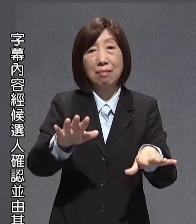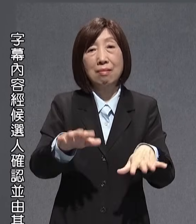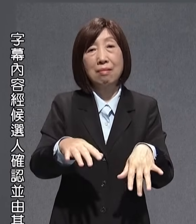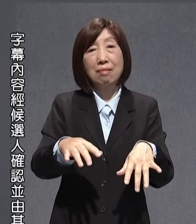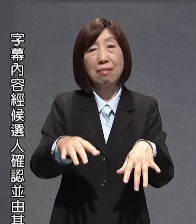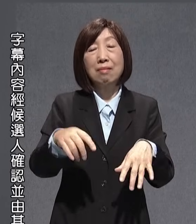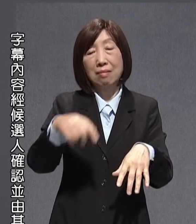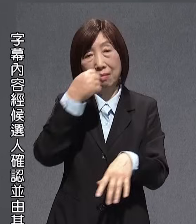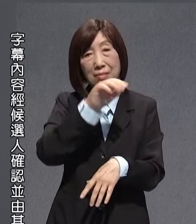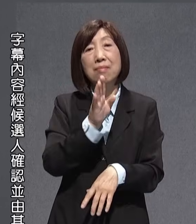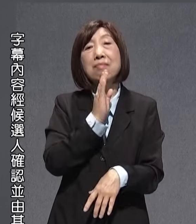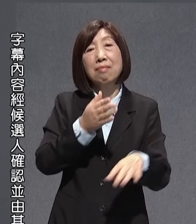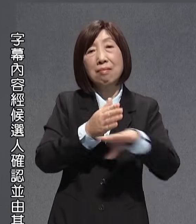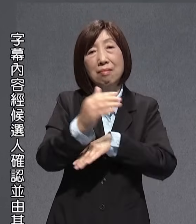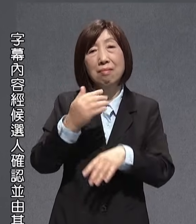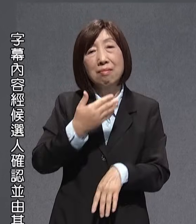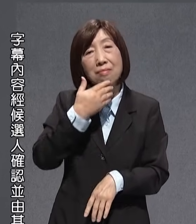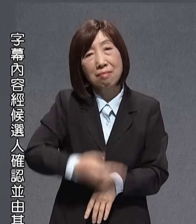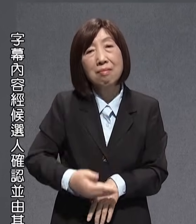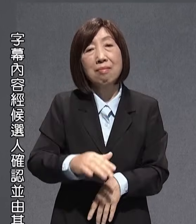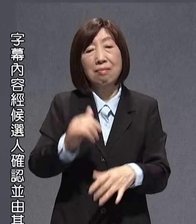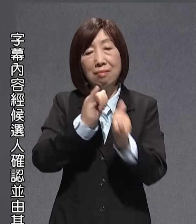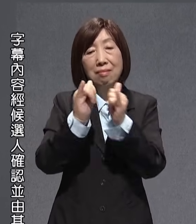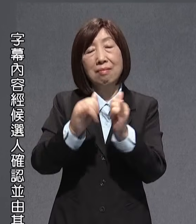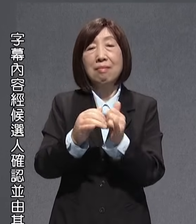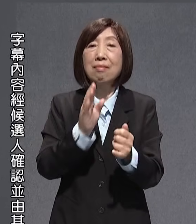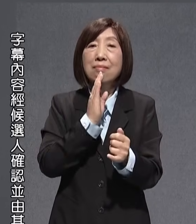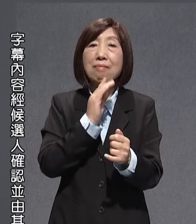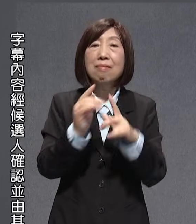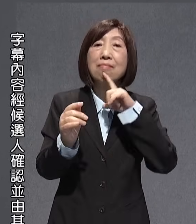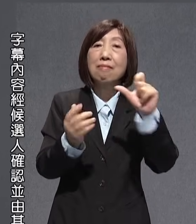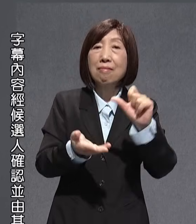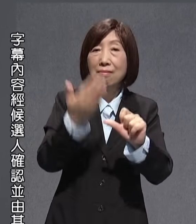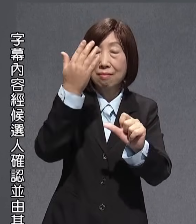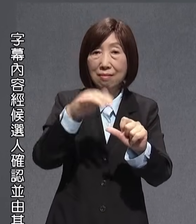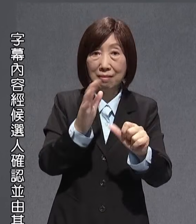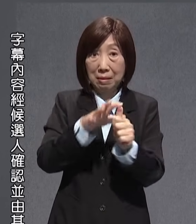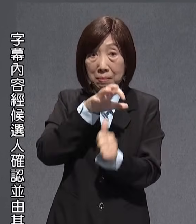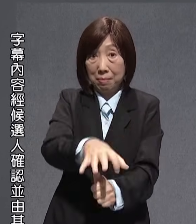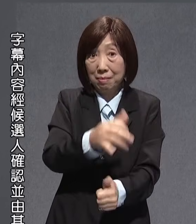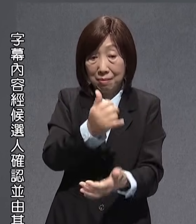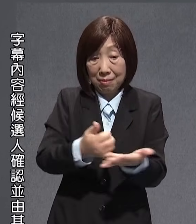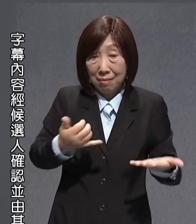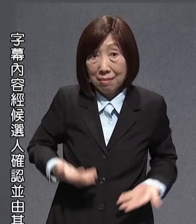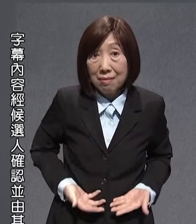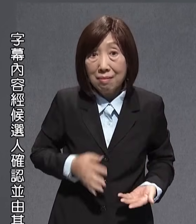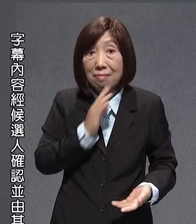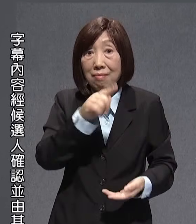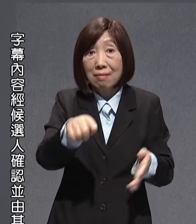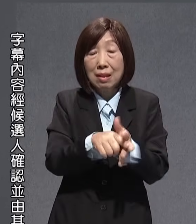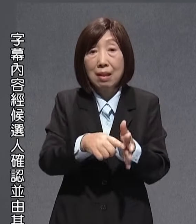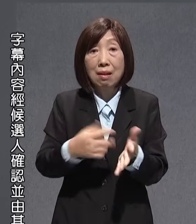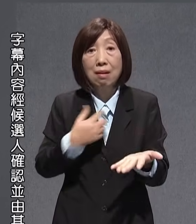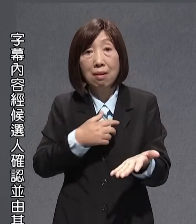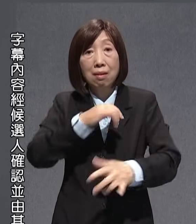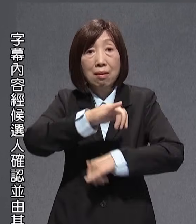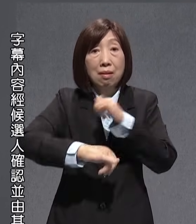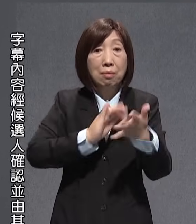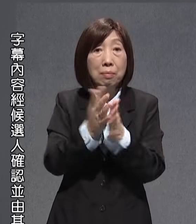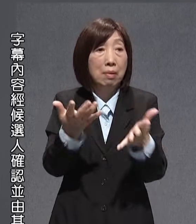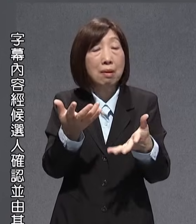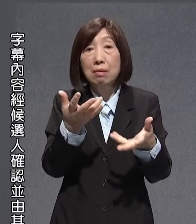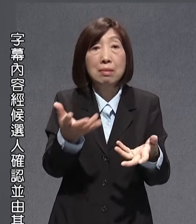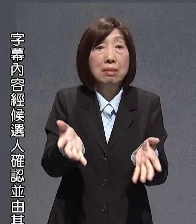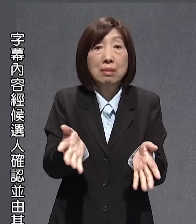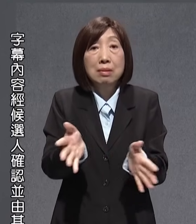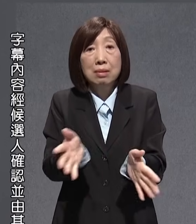一个超高龄的社会。但是年过65岁却被强制退休，生活失去重心，而且目前社会